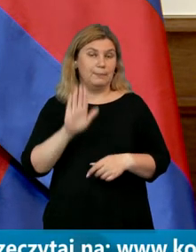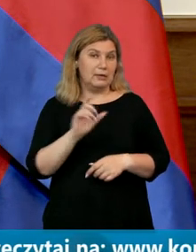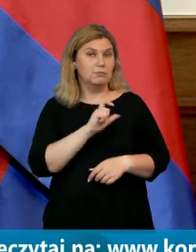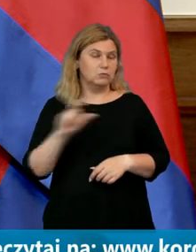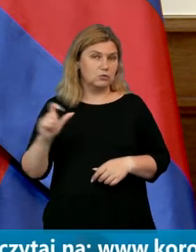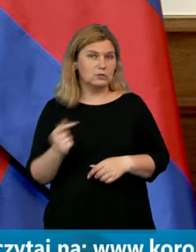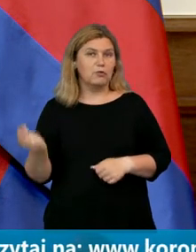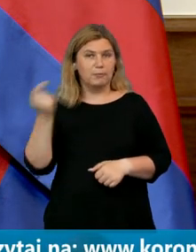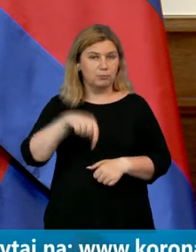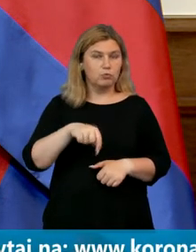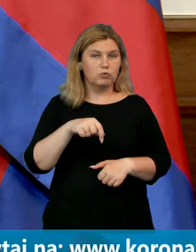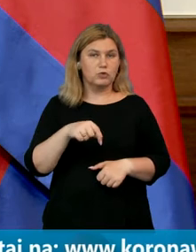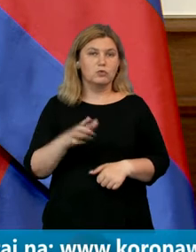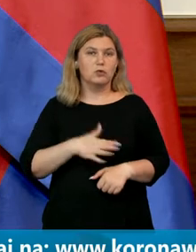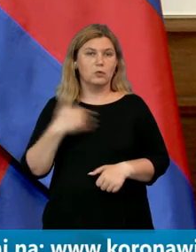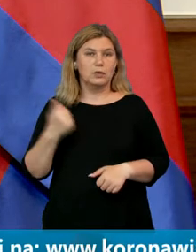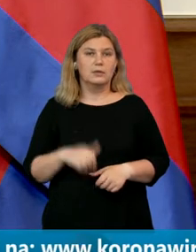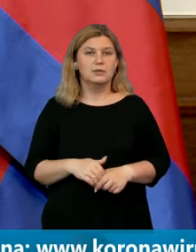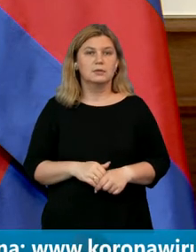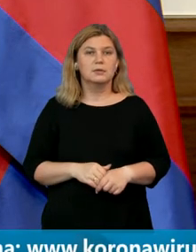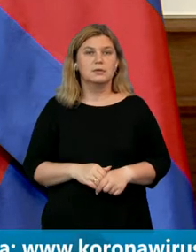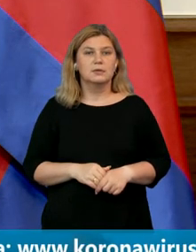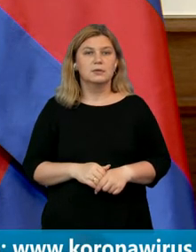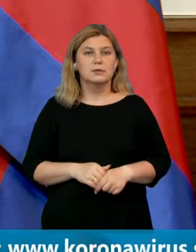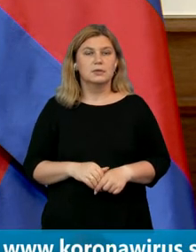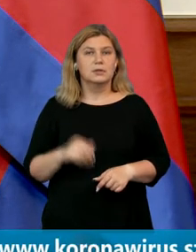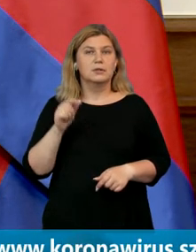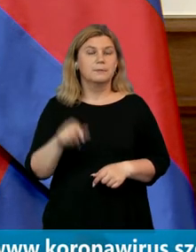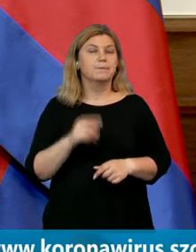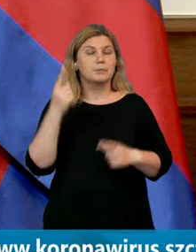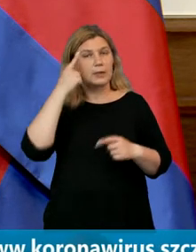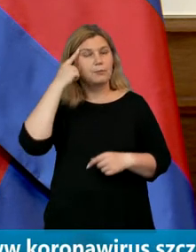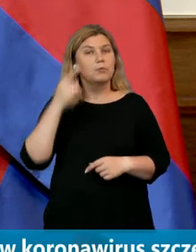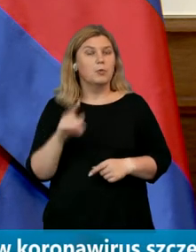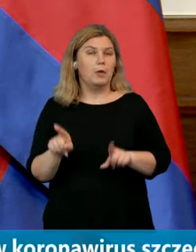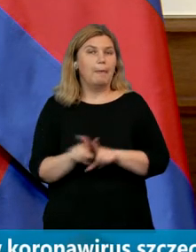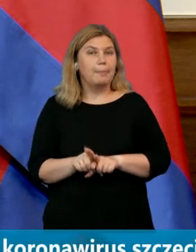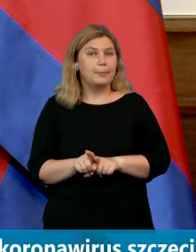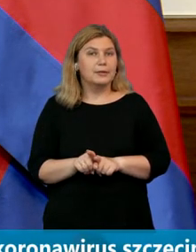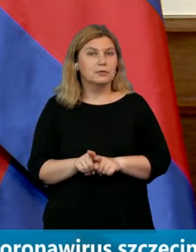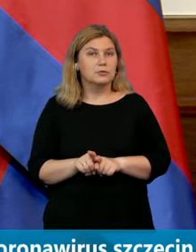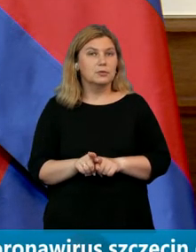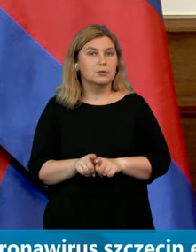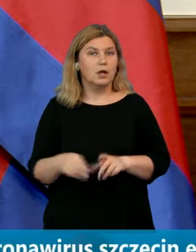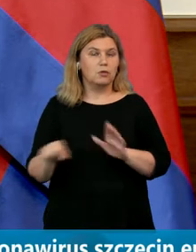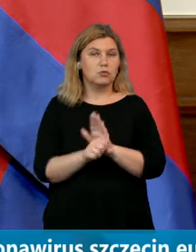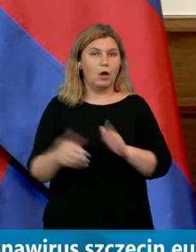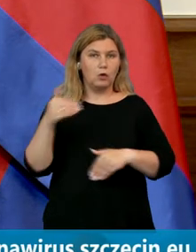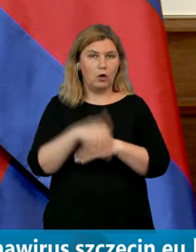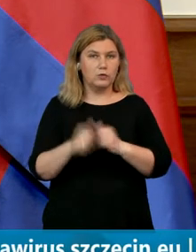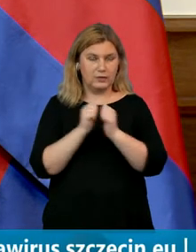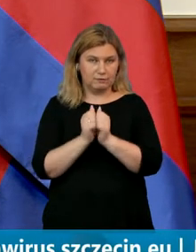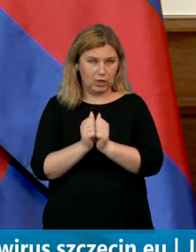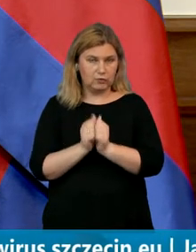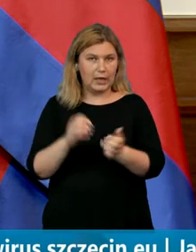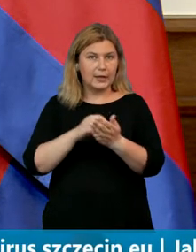weekend tam się udać. Moi drodzy, przypominam też, że do końca września trwa